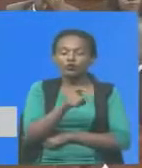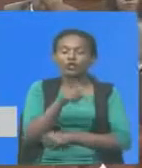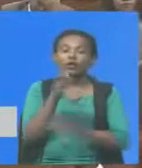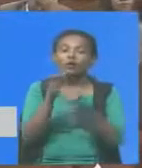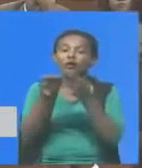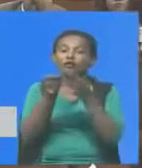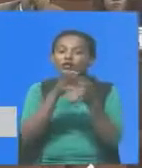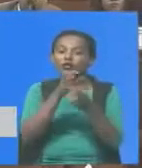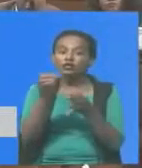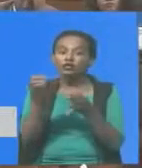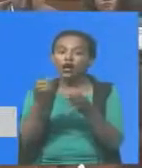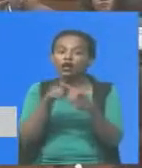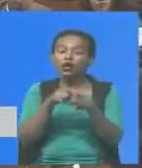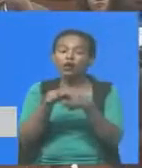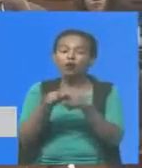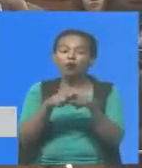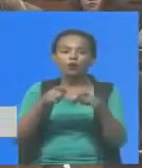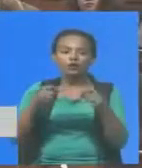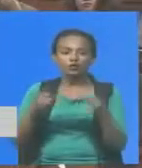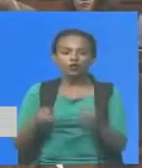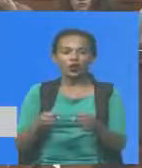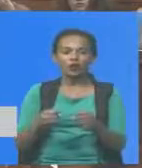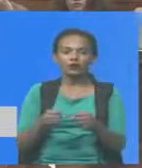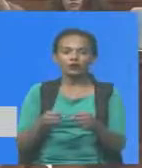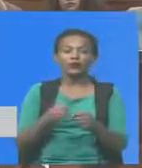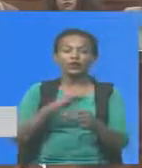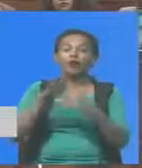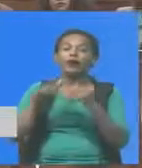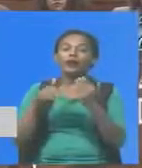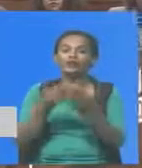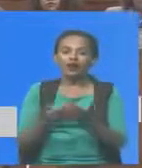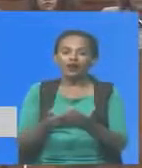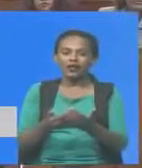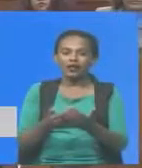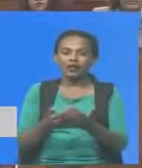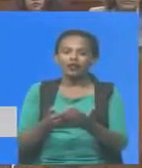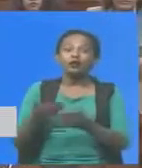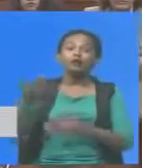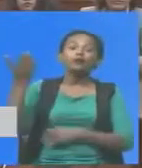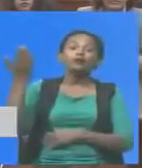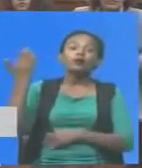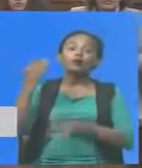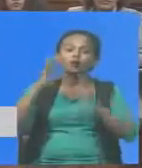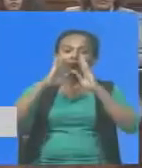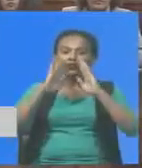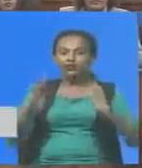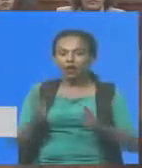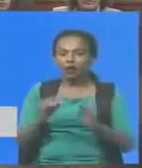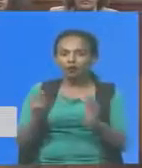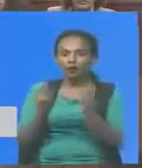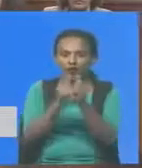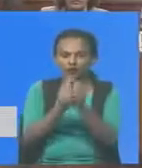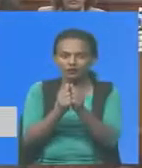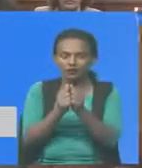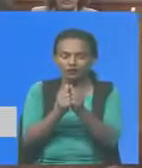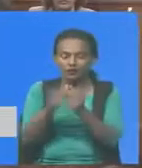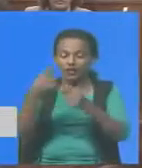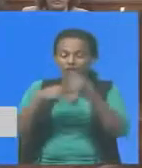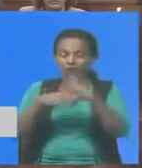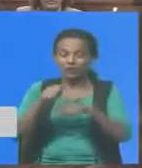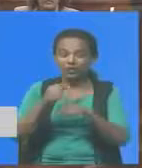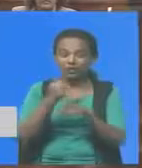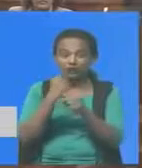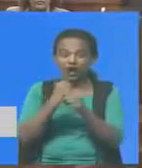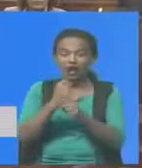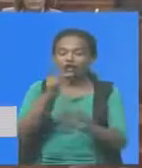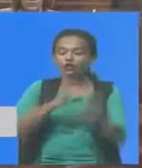ለማስረዳትና ለመግባባት ተችሏል። በአጠቃላይ በነበረው ሰላምና አንድነት የማስፈን ስራ ህዝቡን